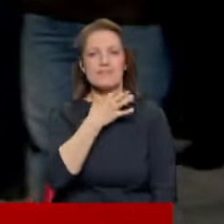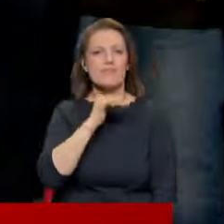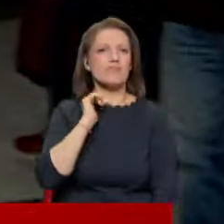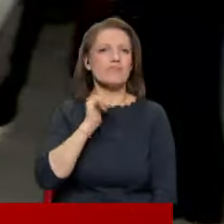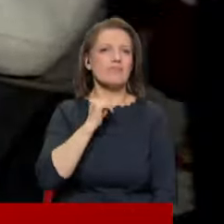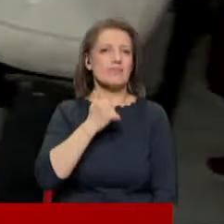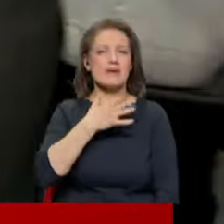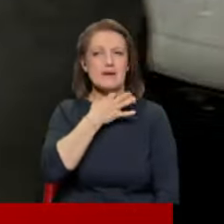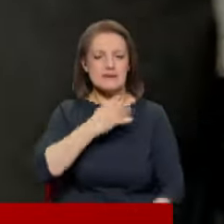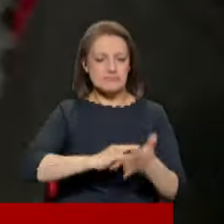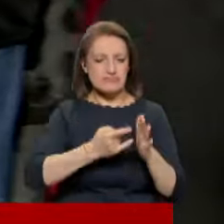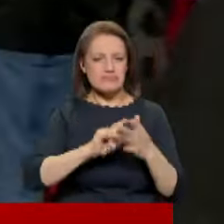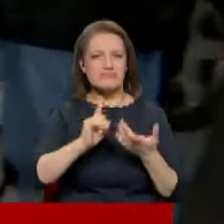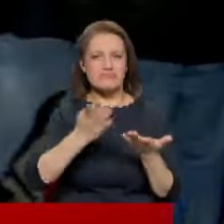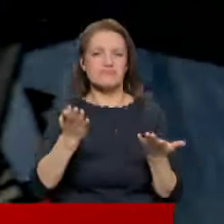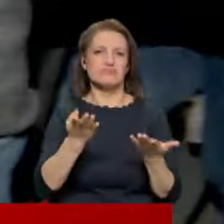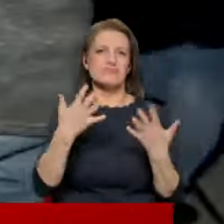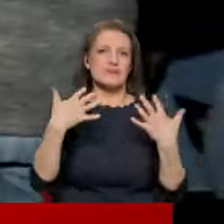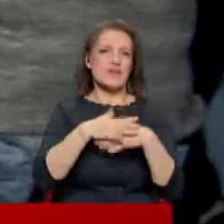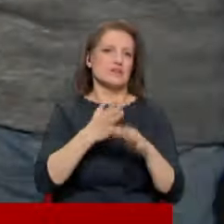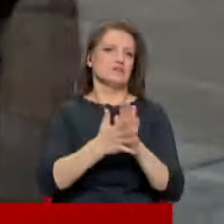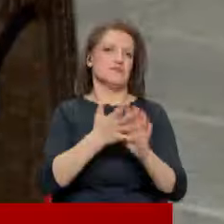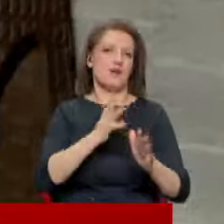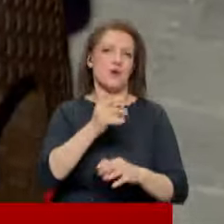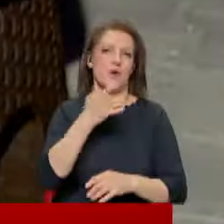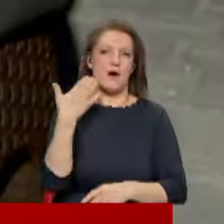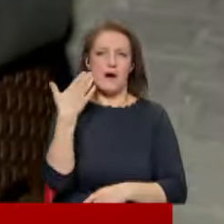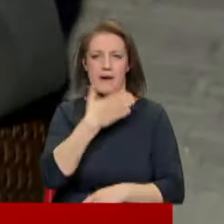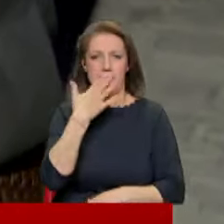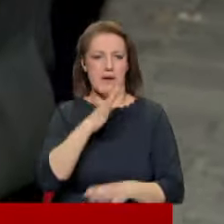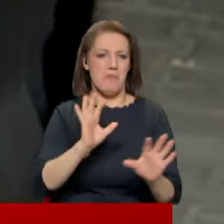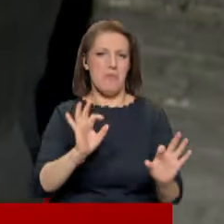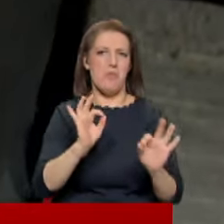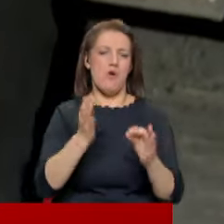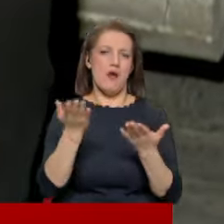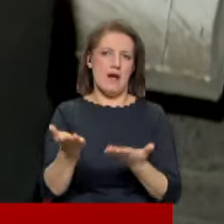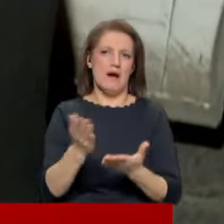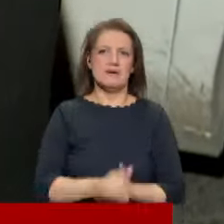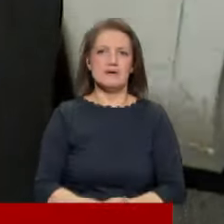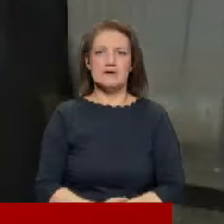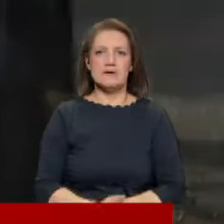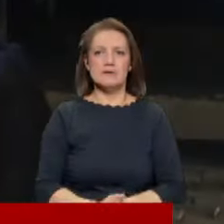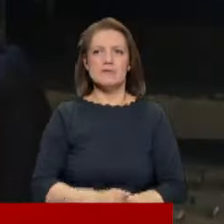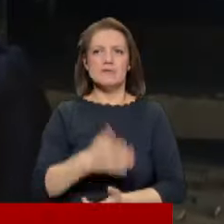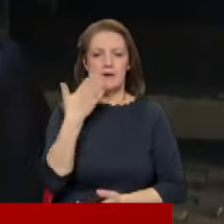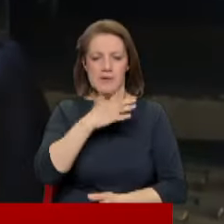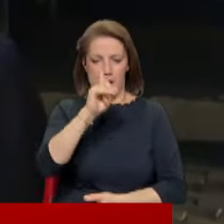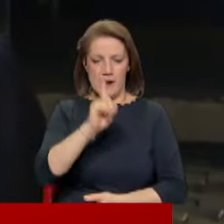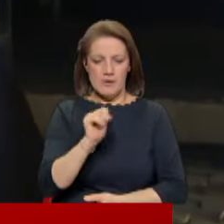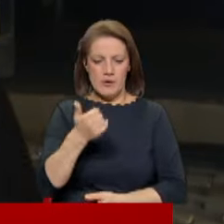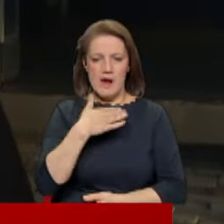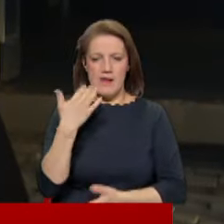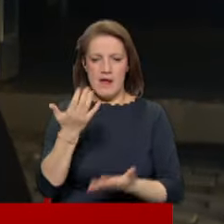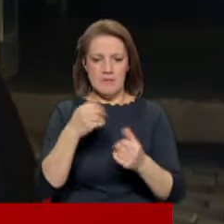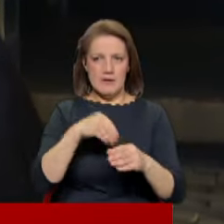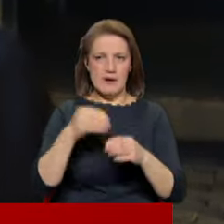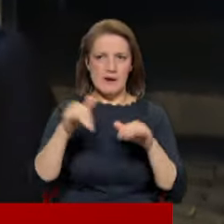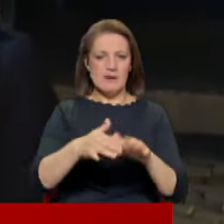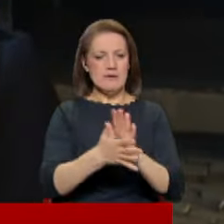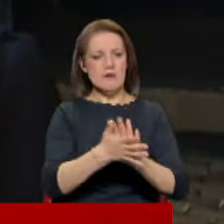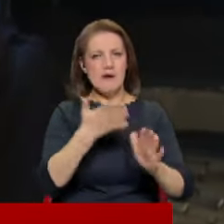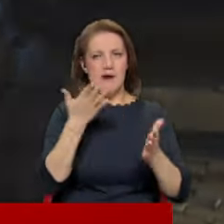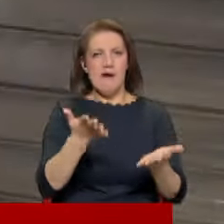günlerini geçim mücadelesiyle gecelerini kuyrukta geçiriyor. Ramazan'ı da böyle karşıladılar. Ramazan ilk günü geldik buraya, et almaya, et sırasına